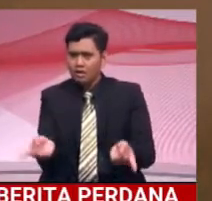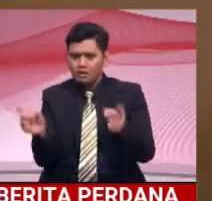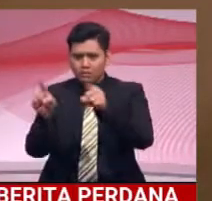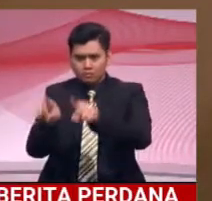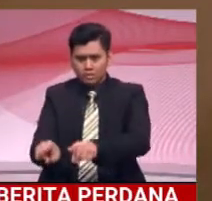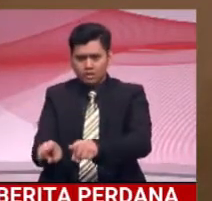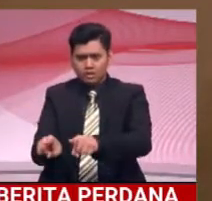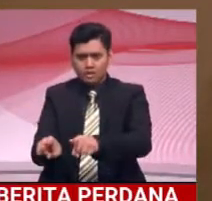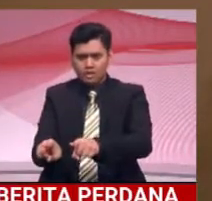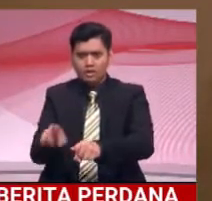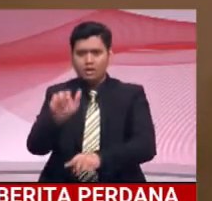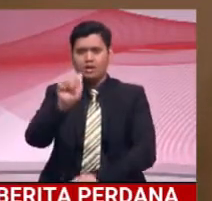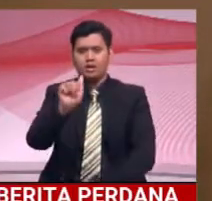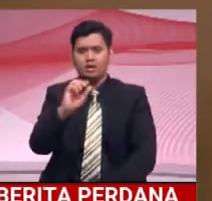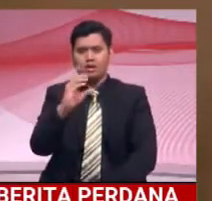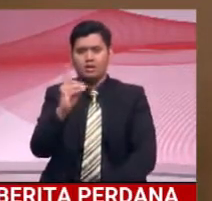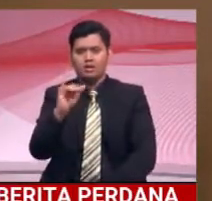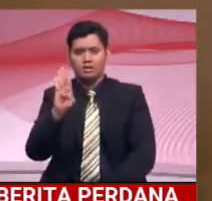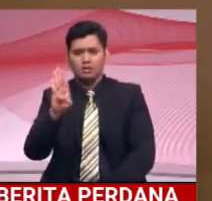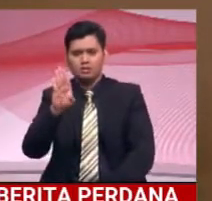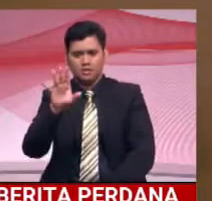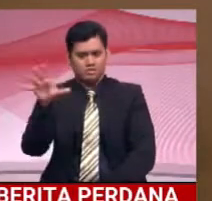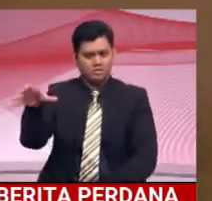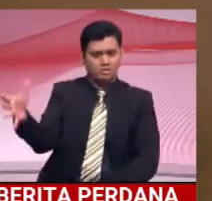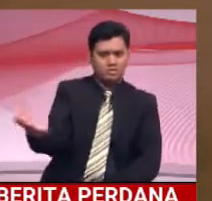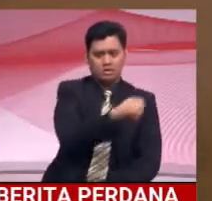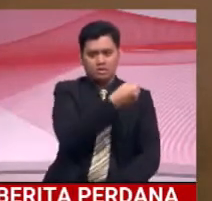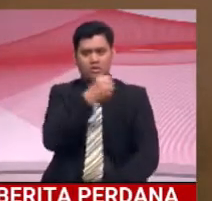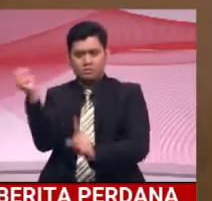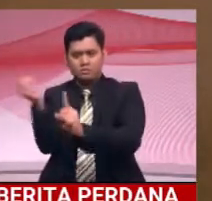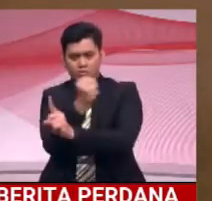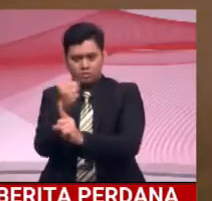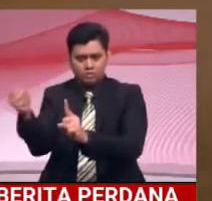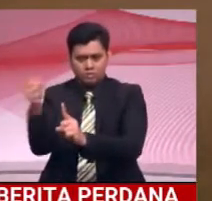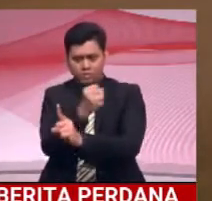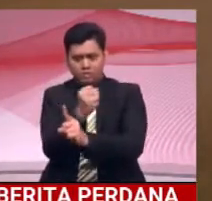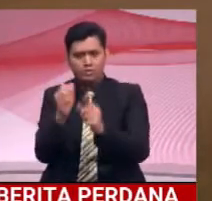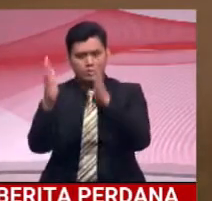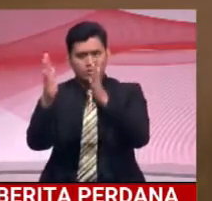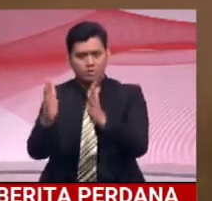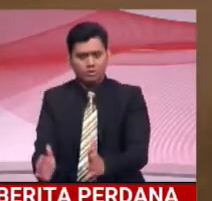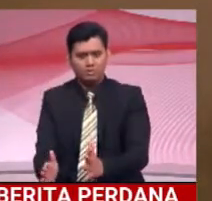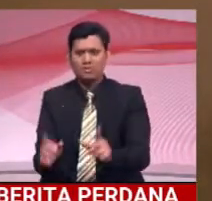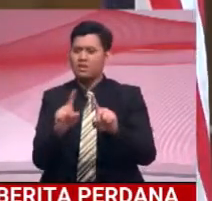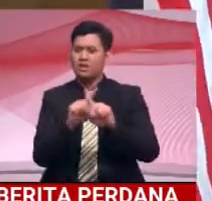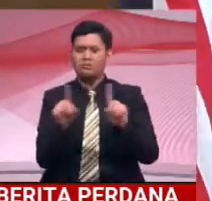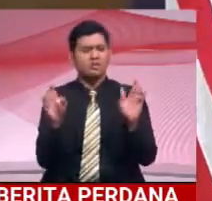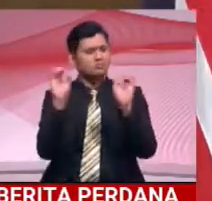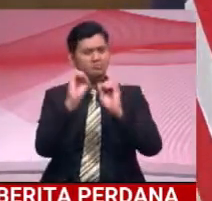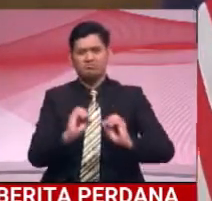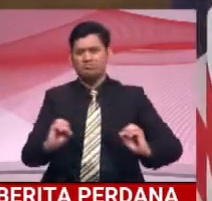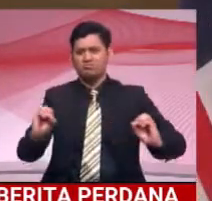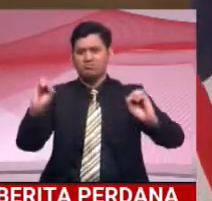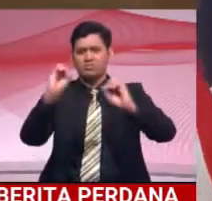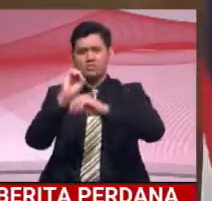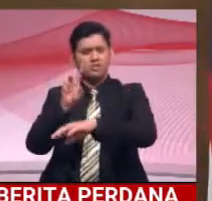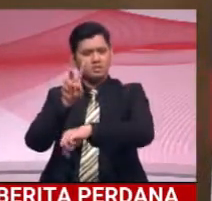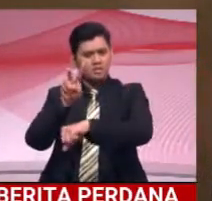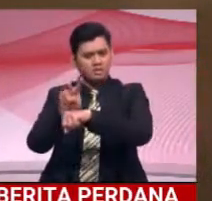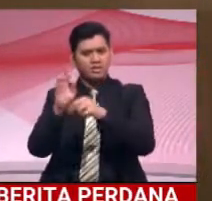bahawa arwah Adib ini telah ditarik dan dipukul oleh orang ramai. Seorang pun tak ada.